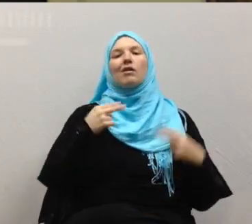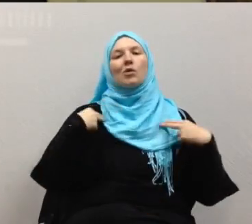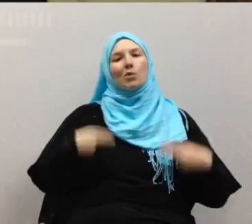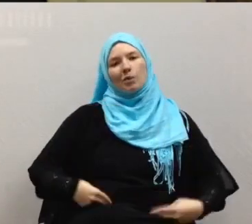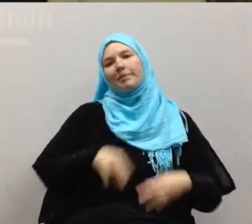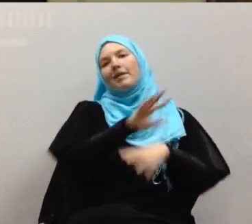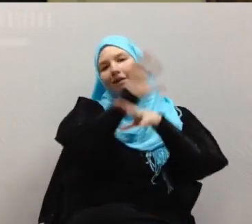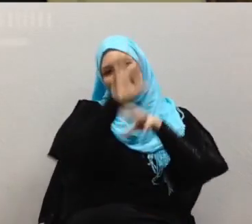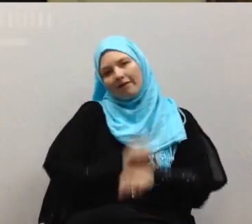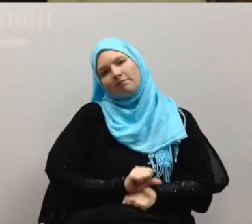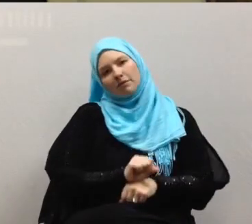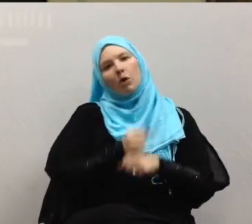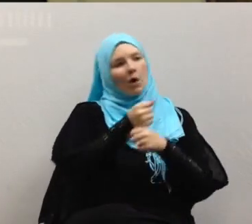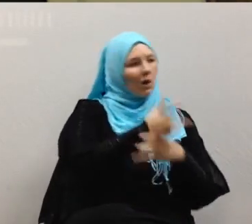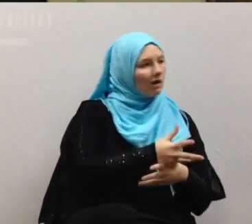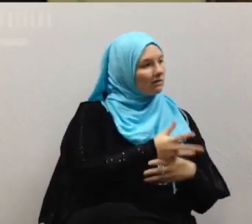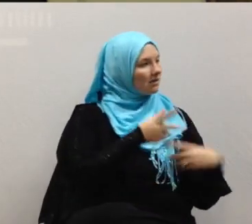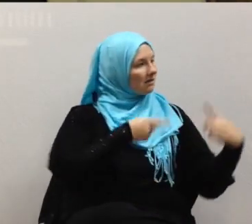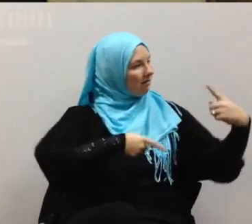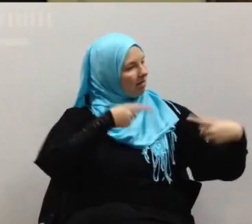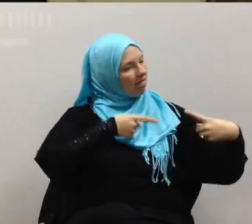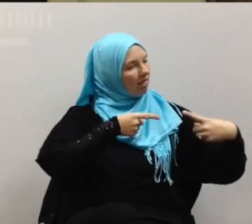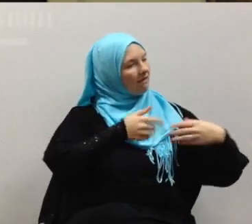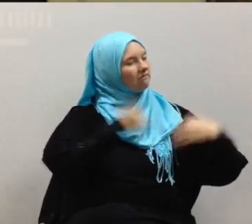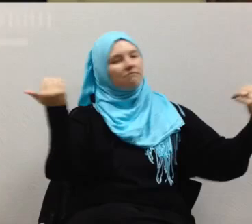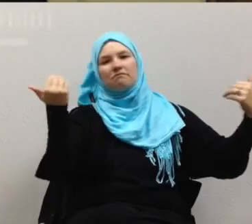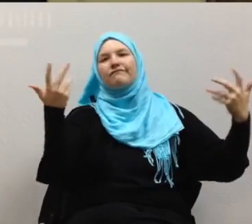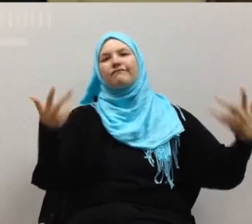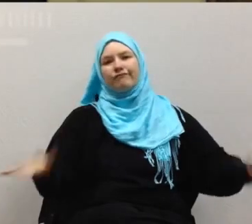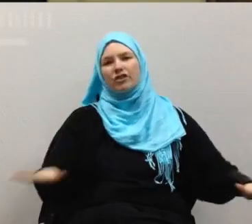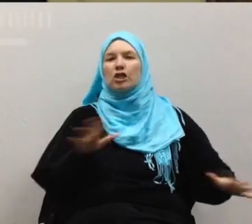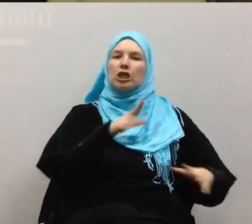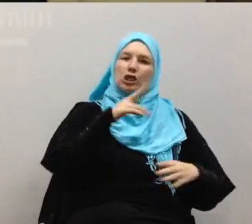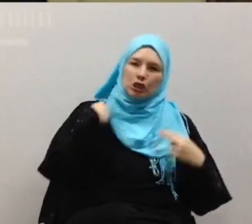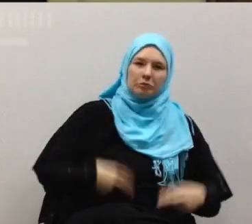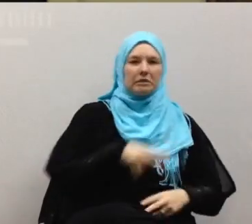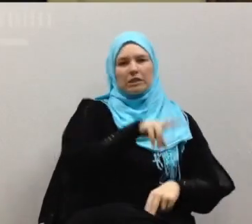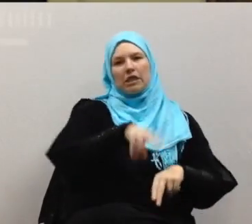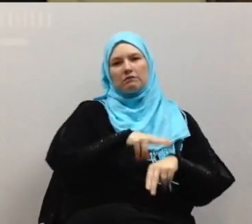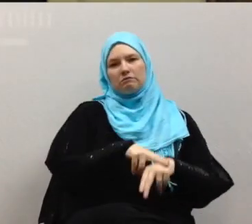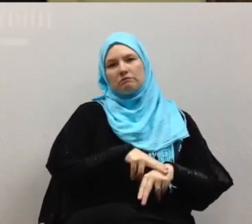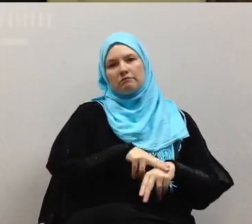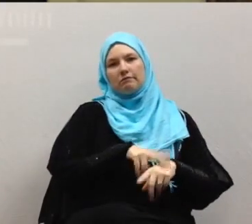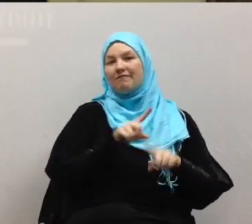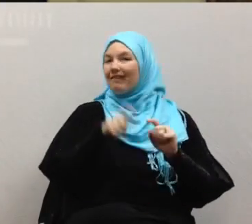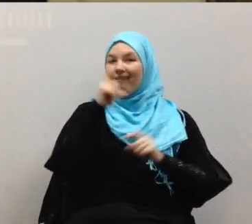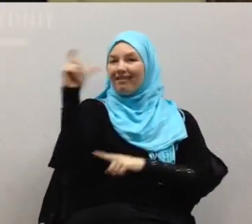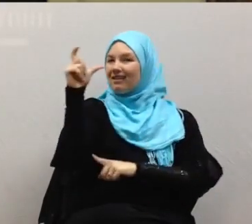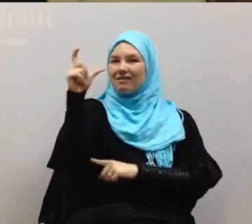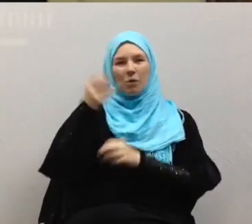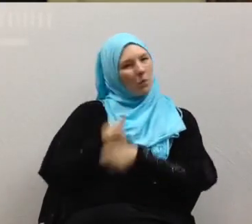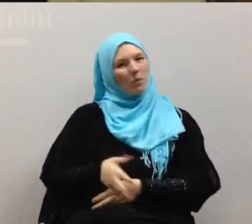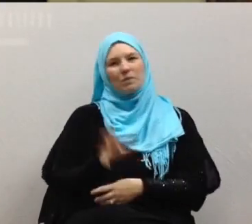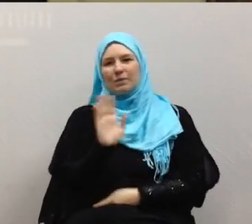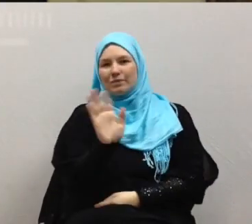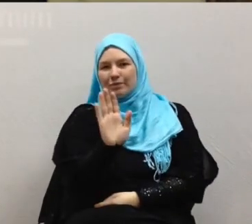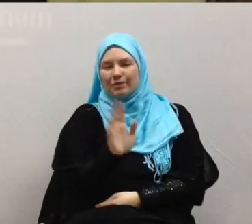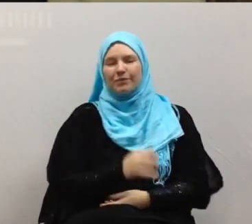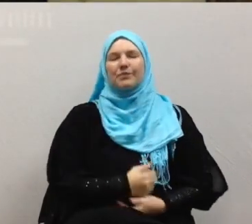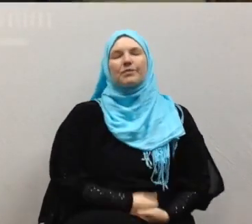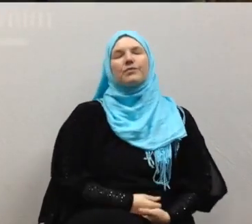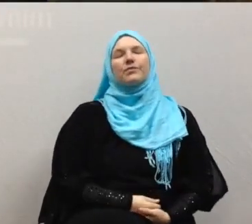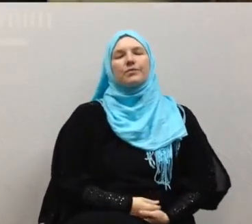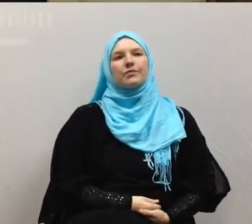وَلَوْ شَاءَ رَبُّكَ لَجَعَلَ النَّاسَ أُمَّةً وَاحِدَةً وَلَا يَزَالُونَ مُخْتَلِفِينَ إِلَّا